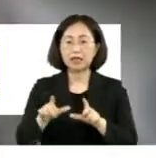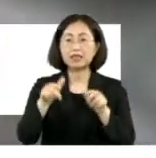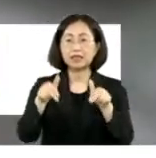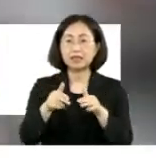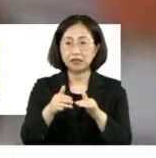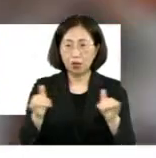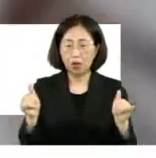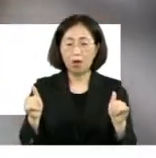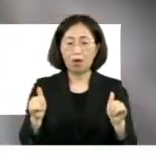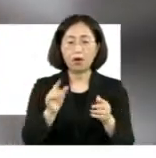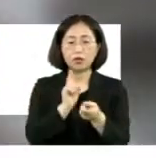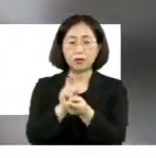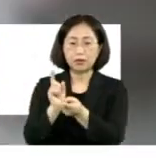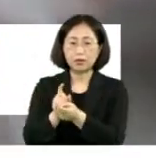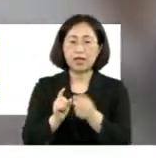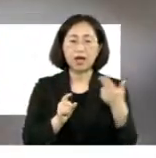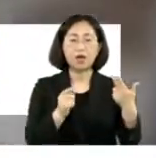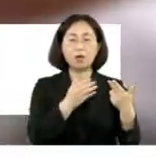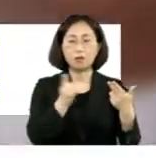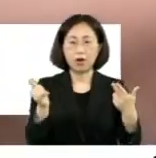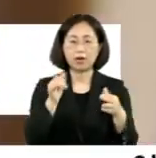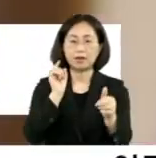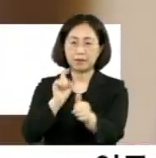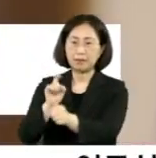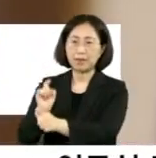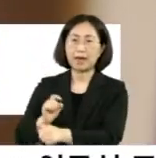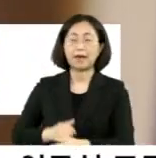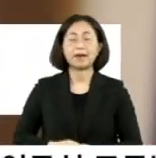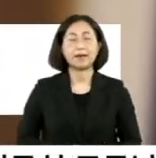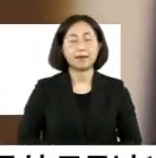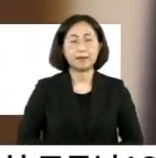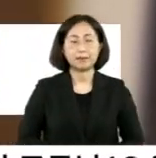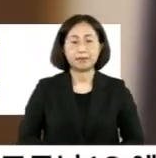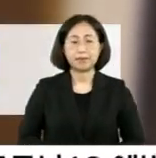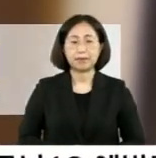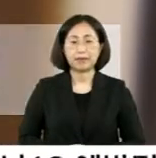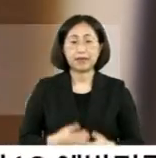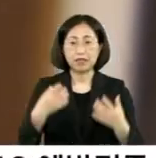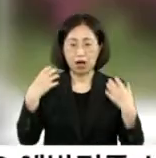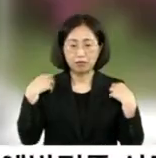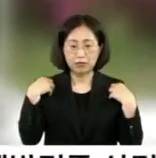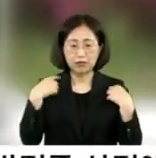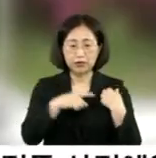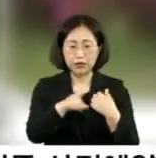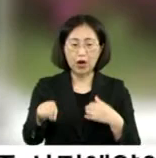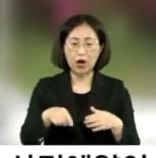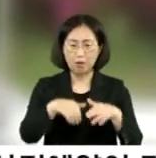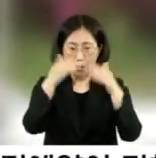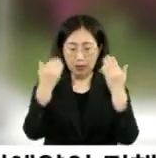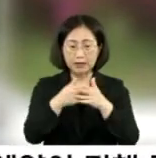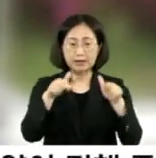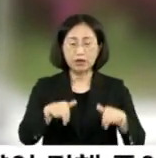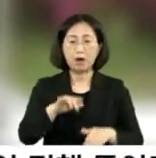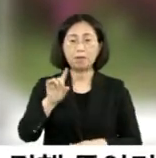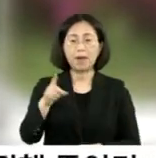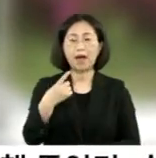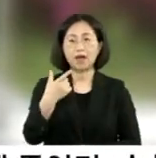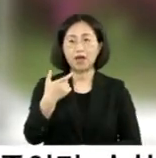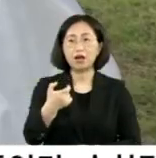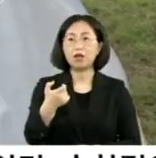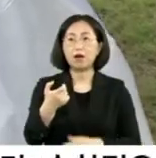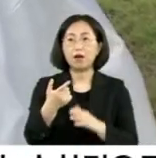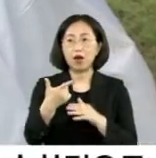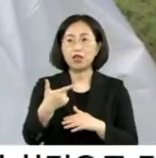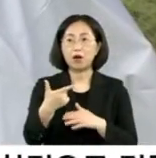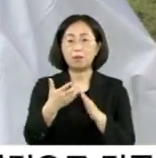포함해 접촉한 직원 7명이 양성 판정을 받았습니다. 보건당국은 해당 업체 전 직원 106명에 대한